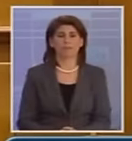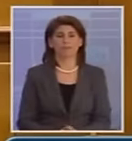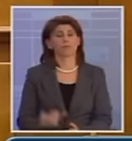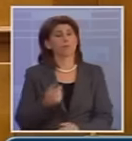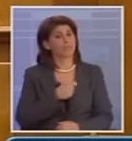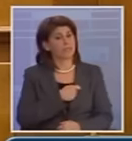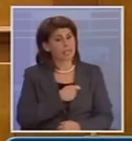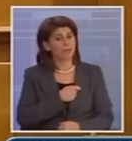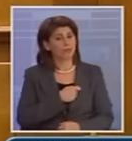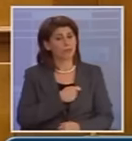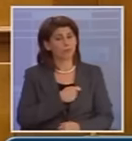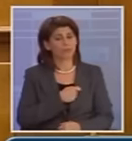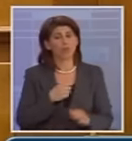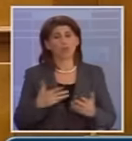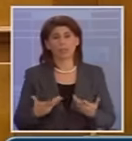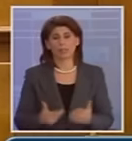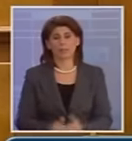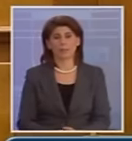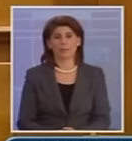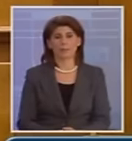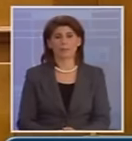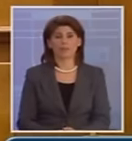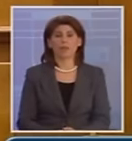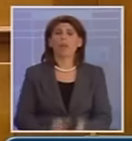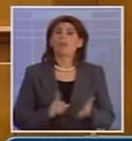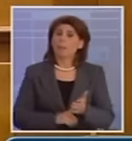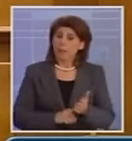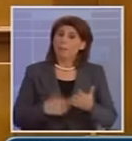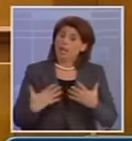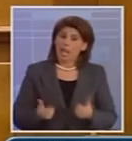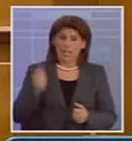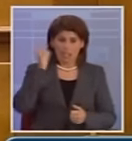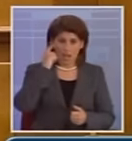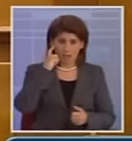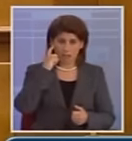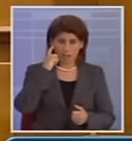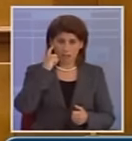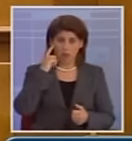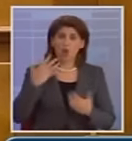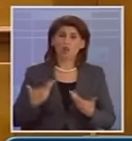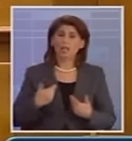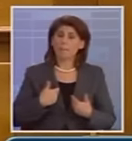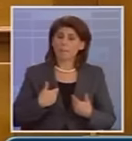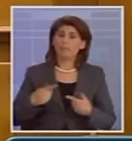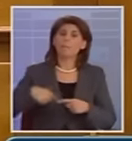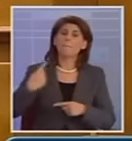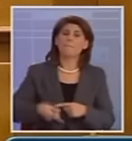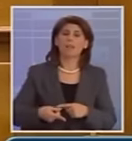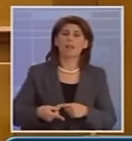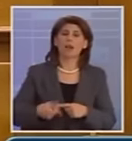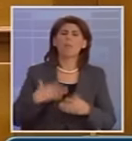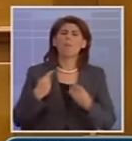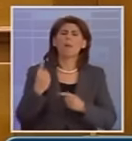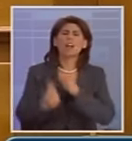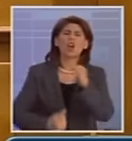πιστεύω ότι θα πρέπει να έχει καταλάβει ότι εμείς μετά από